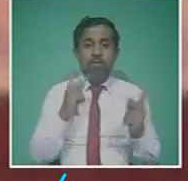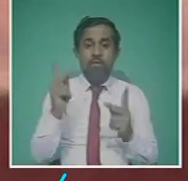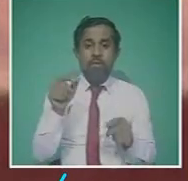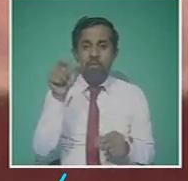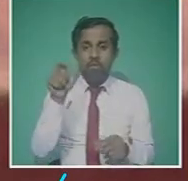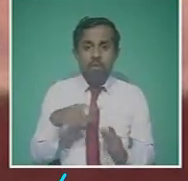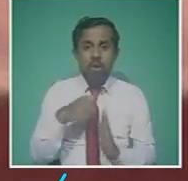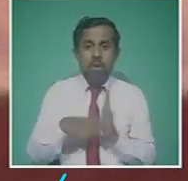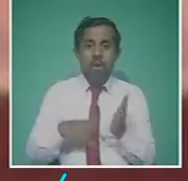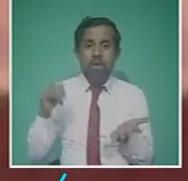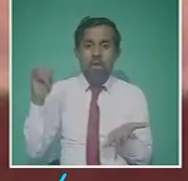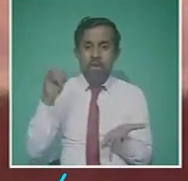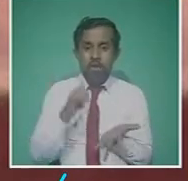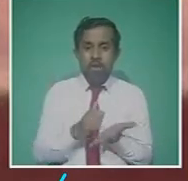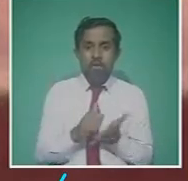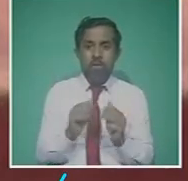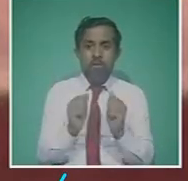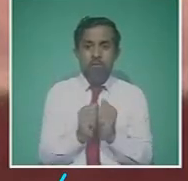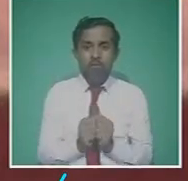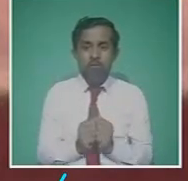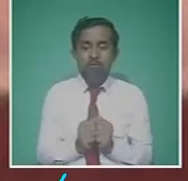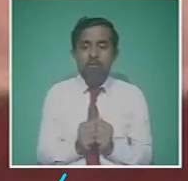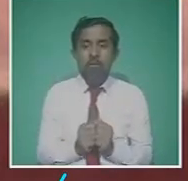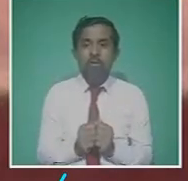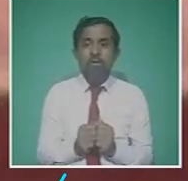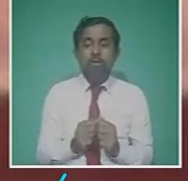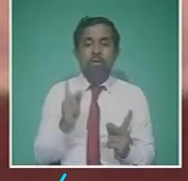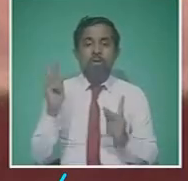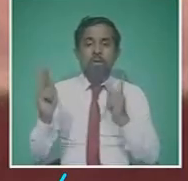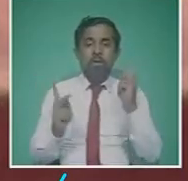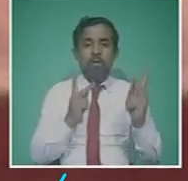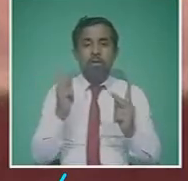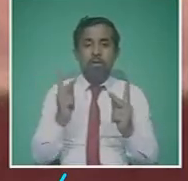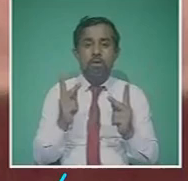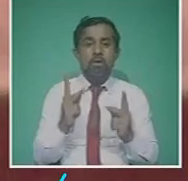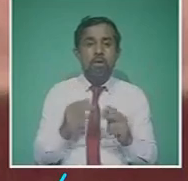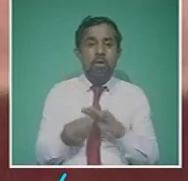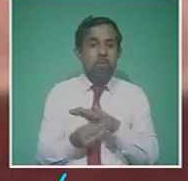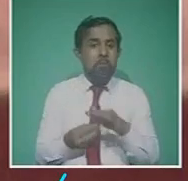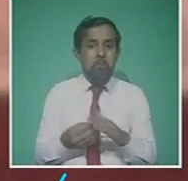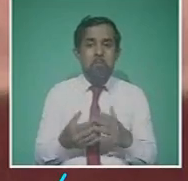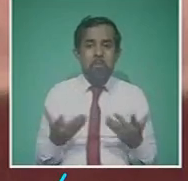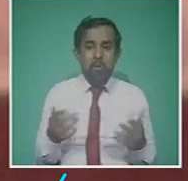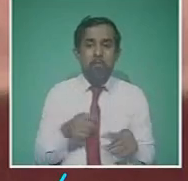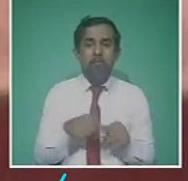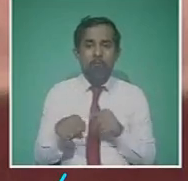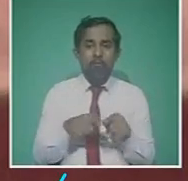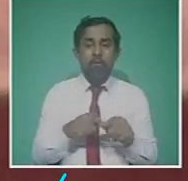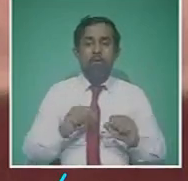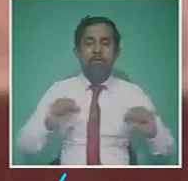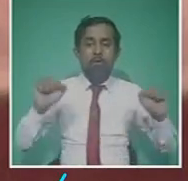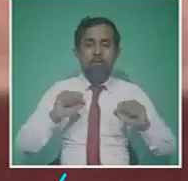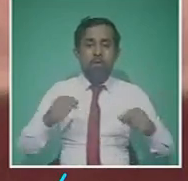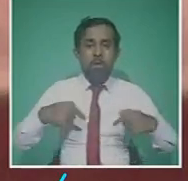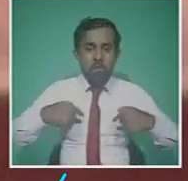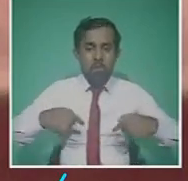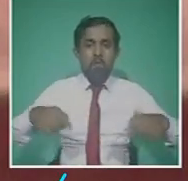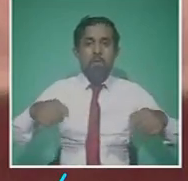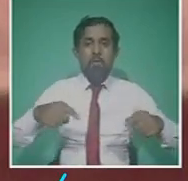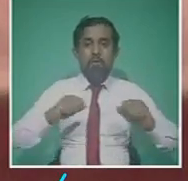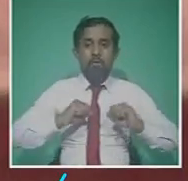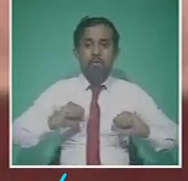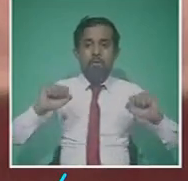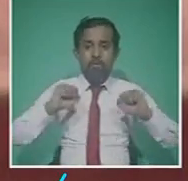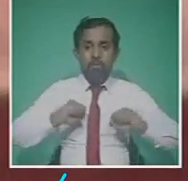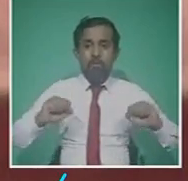සංචාරකයින්ට රටට ඇවිල්ලා ඒ කටයුතු කරන්න එහෙම නැත්නම් සංචාරය කරන වාතාවරණයක් නැති වෙන ආකාරයෙන් විරෝධතා මහ පොළොවට